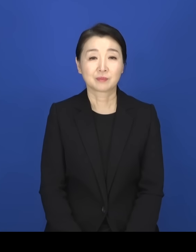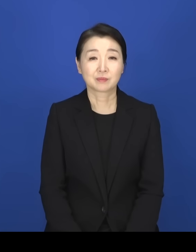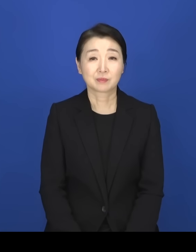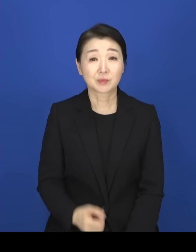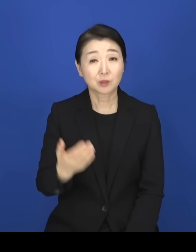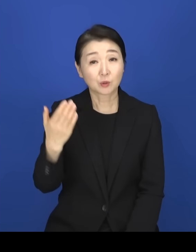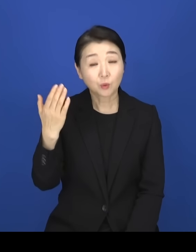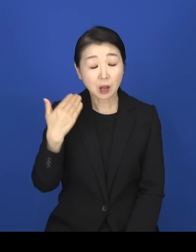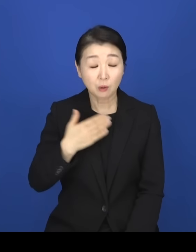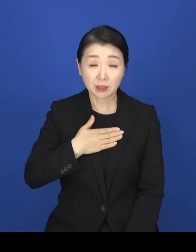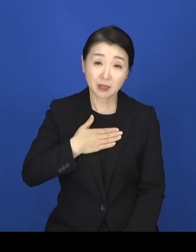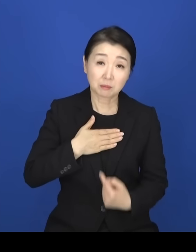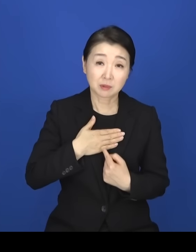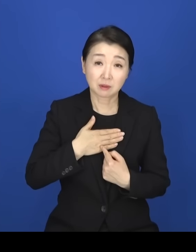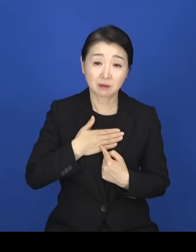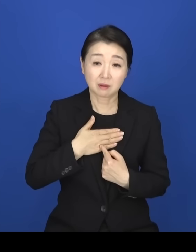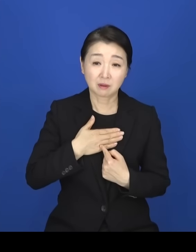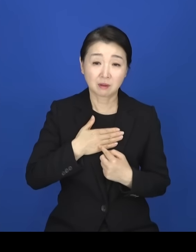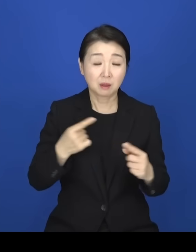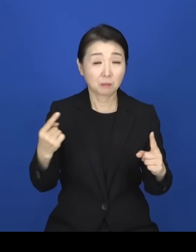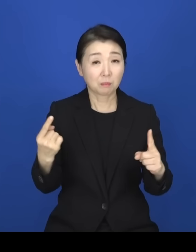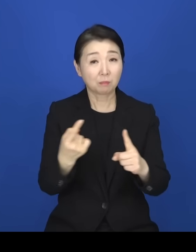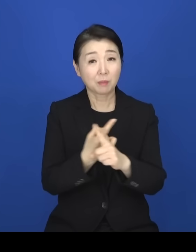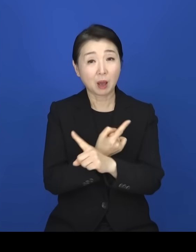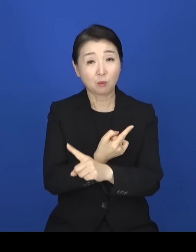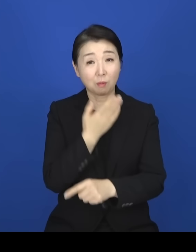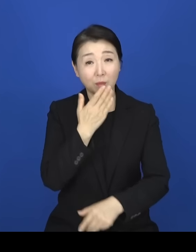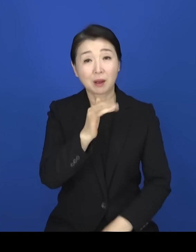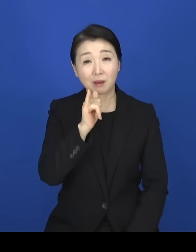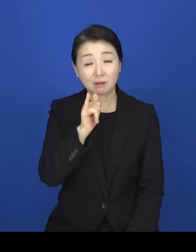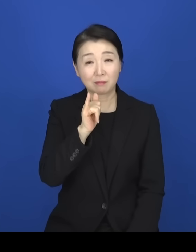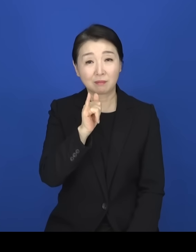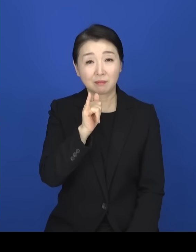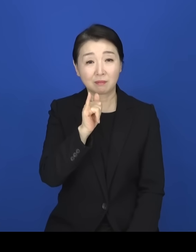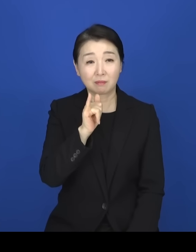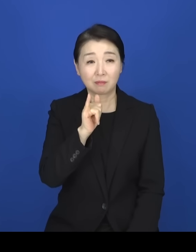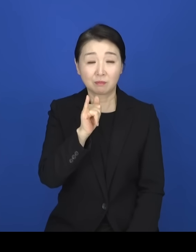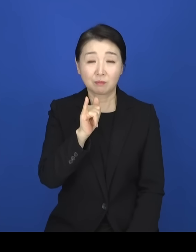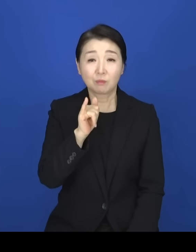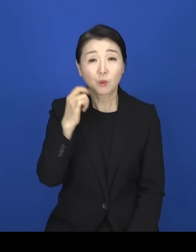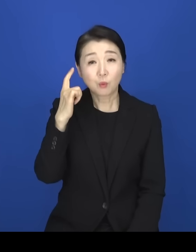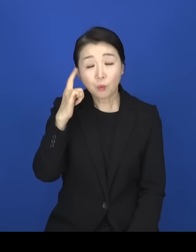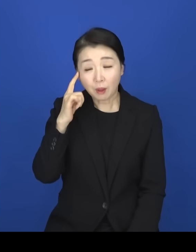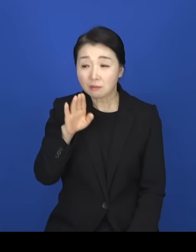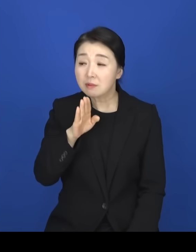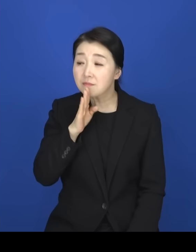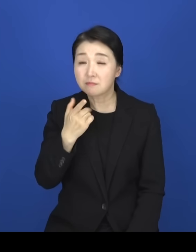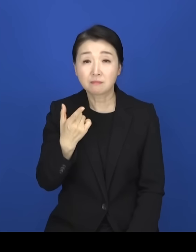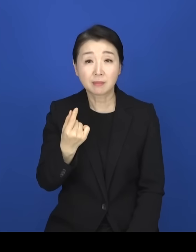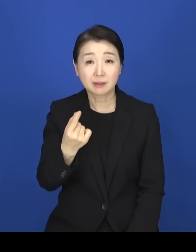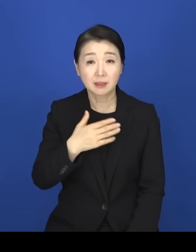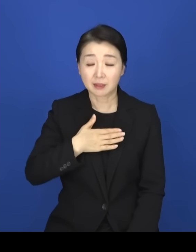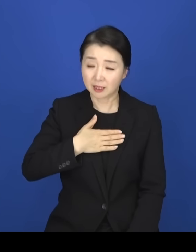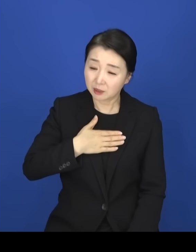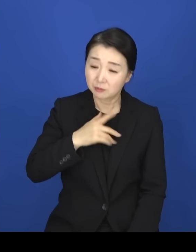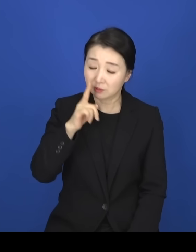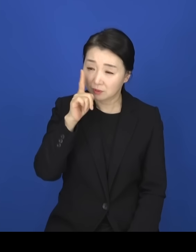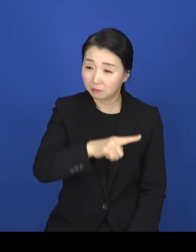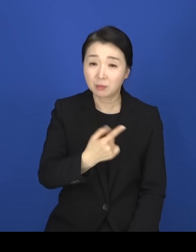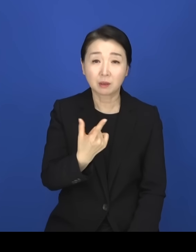과거에 있었던 이 감정 같은 것들을 바꿀 수가 있구나. 분명히 그때 그게 사실인데 내가 기분이 상했던